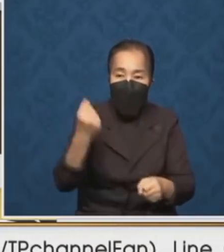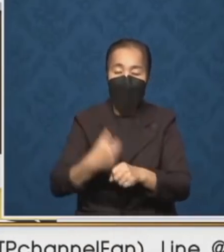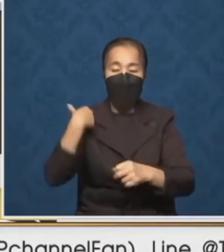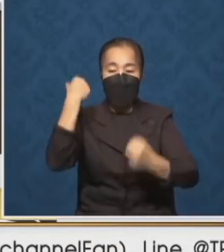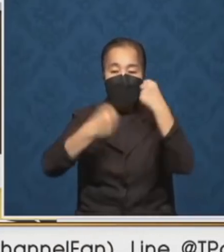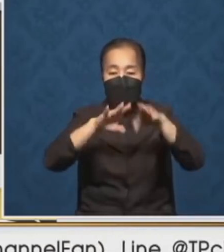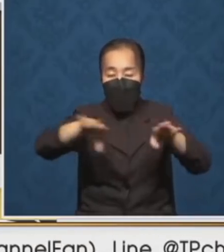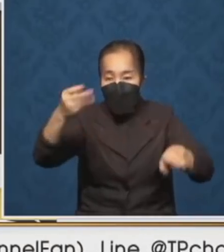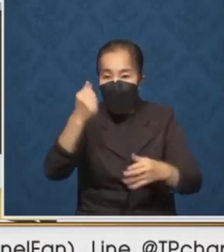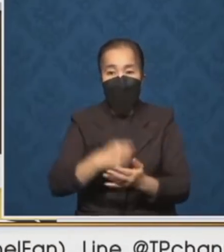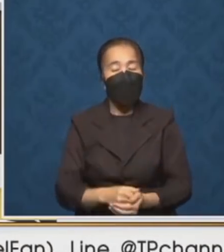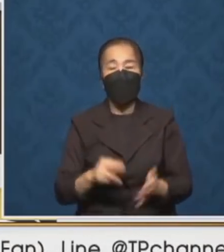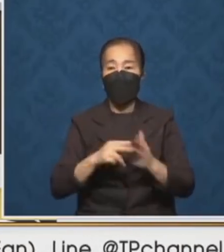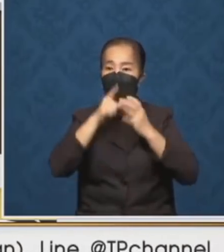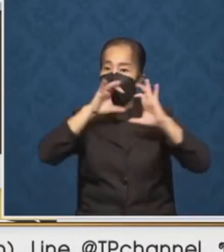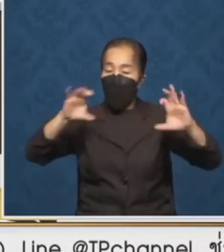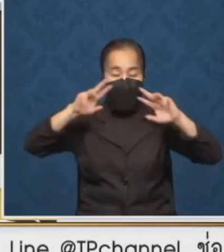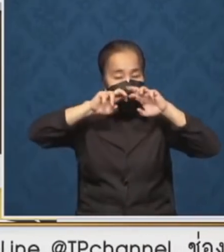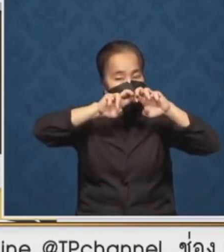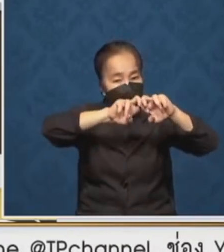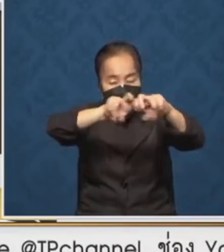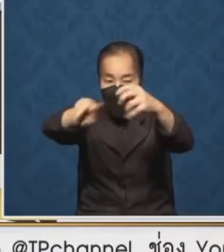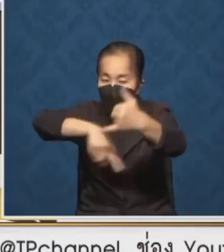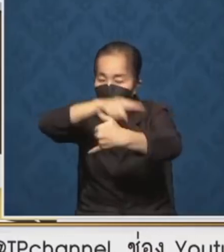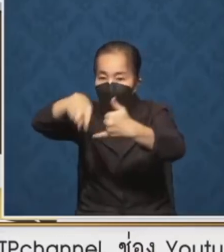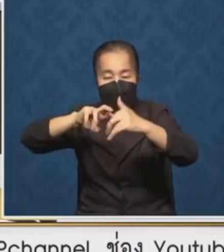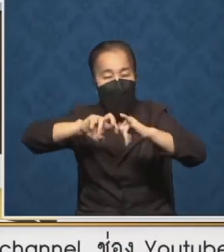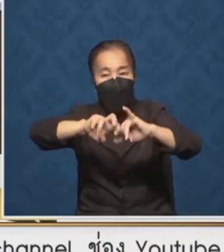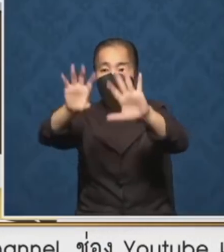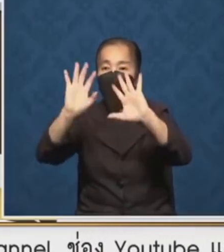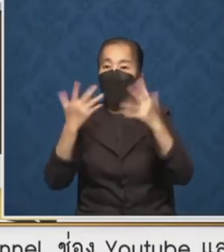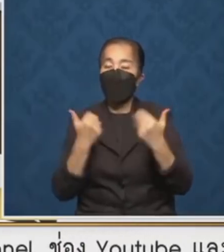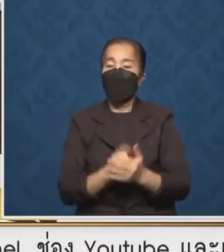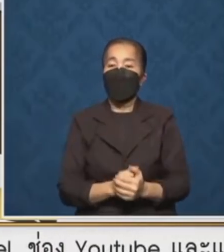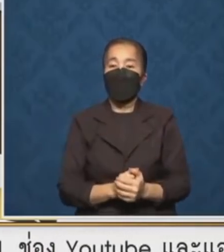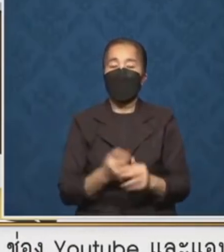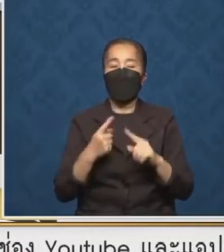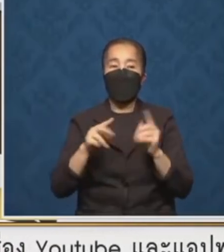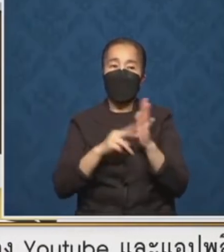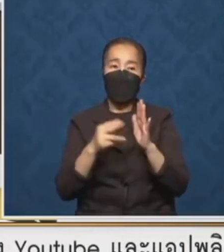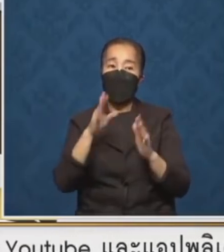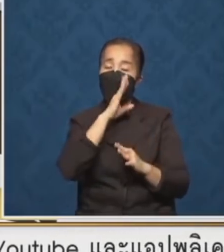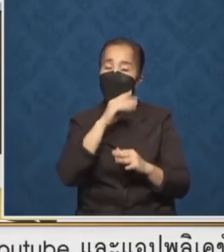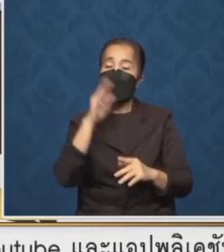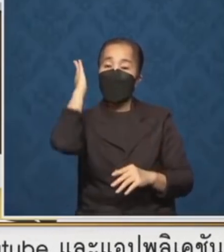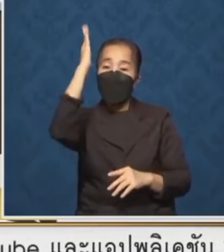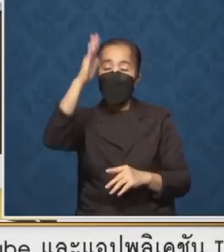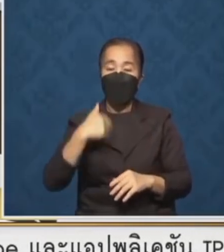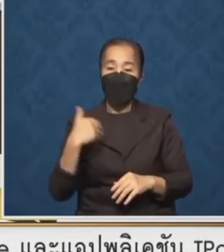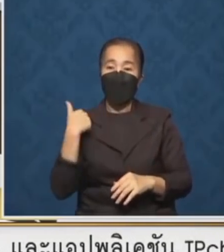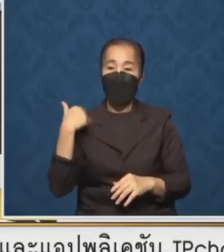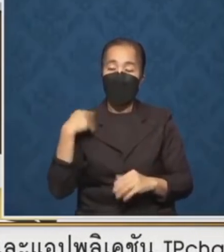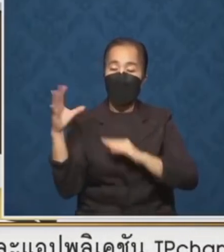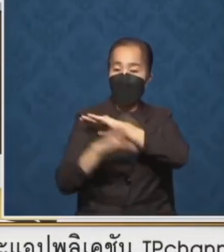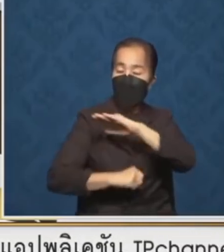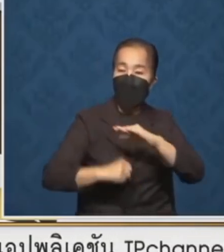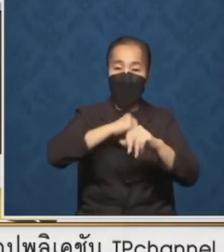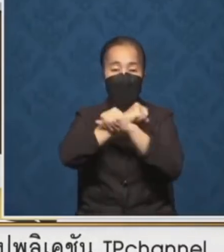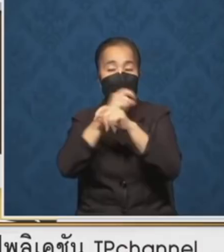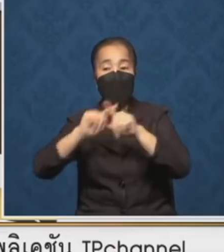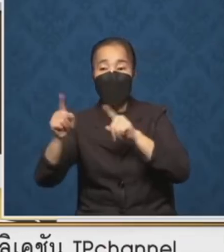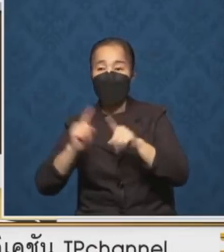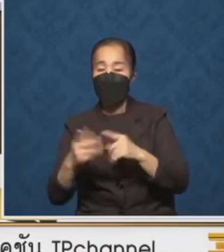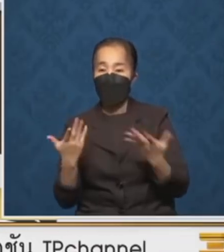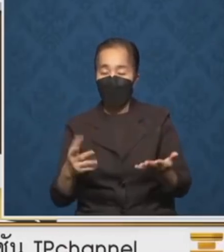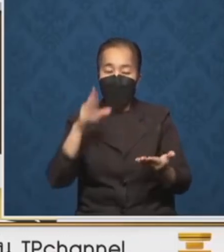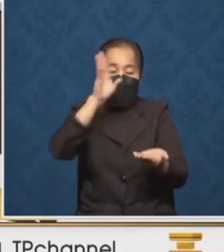กี่คันท่านประธานอาจจะคิดว่าถ้าสมมุติว่ามันมีการก่อการร้ายเนี่ยการเก็บข้อมูลเหล่านี้ไว้